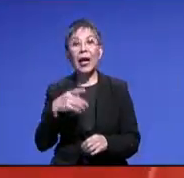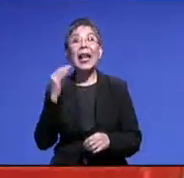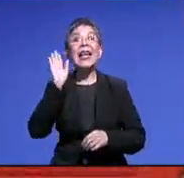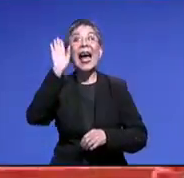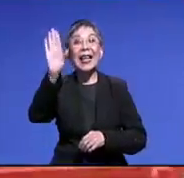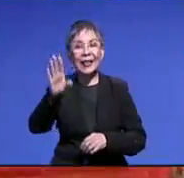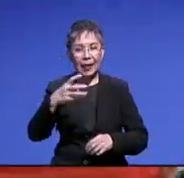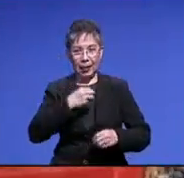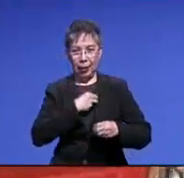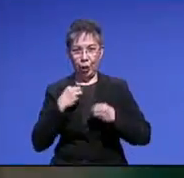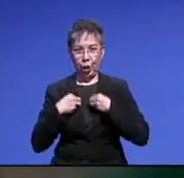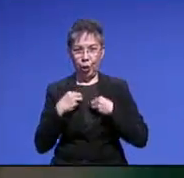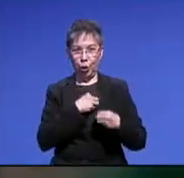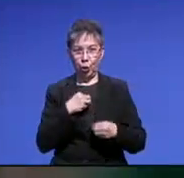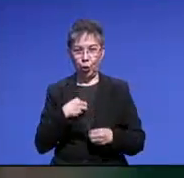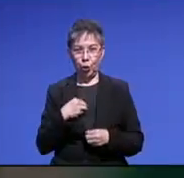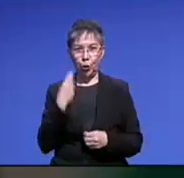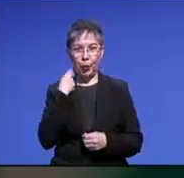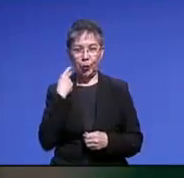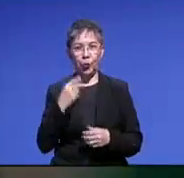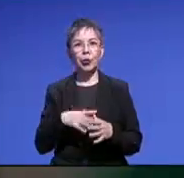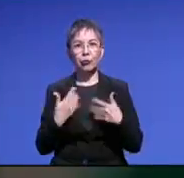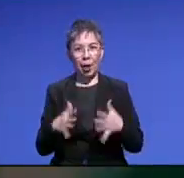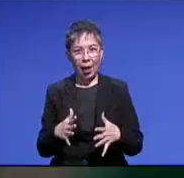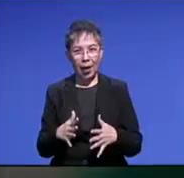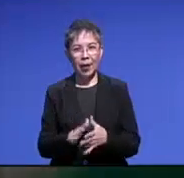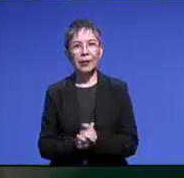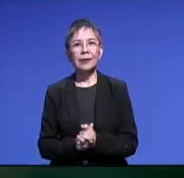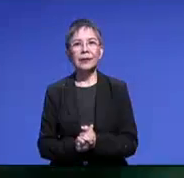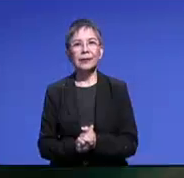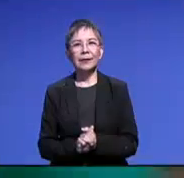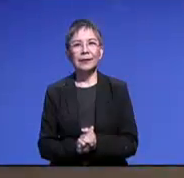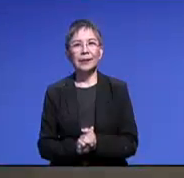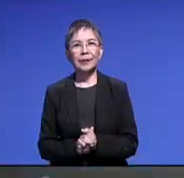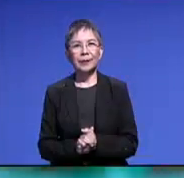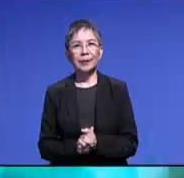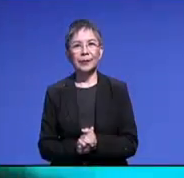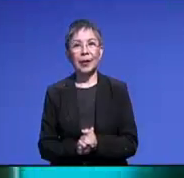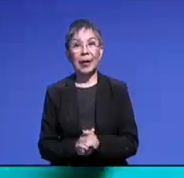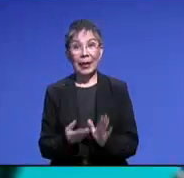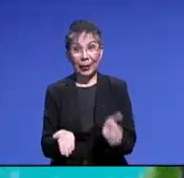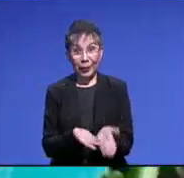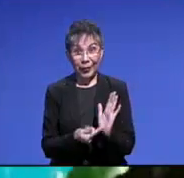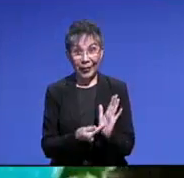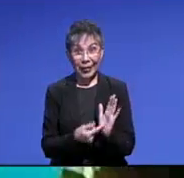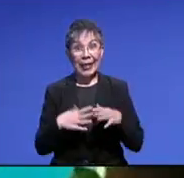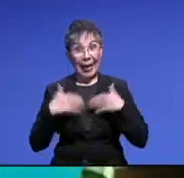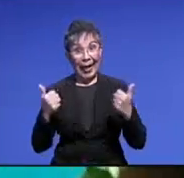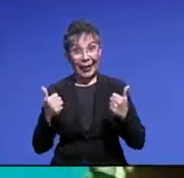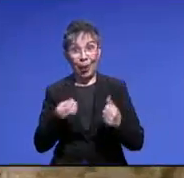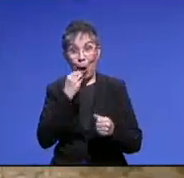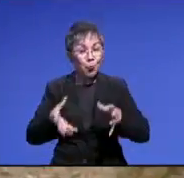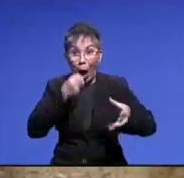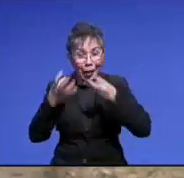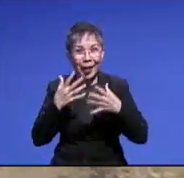menjalani pengecekan kesehatan oleh tim medis BKSDA dan Yayasan BOS Palangkaraya. Hasilnya, ia dinyatakan sehat dan makan dengan